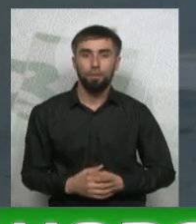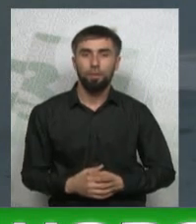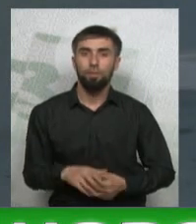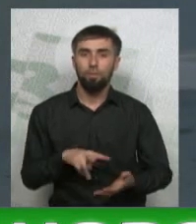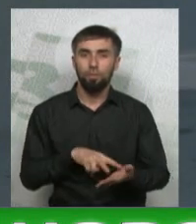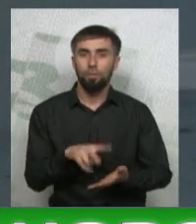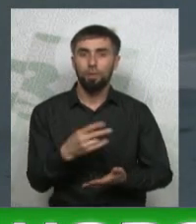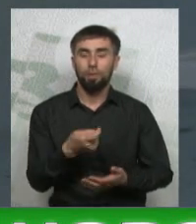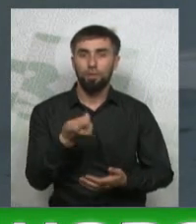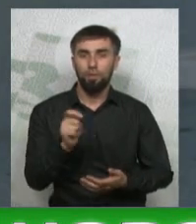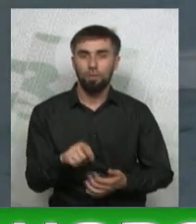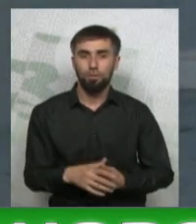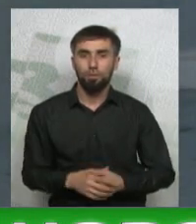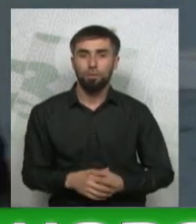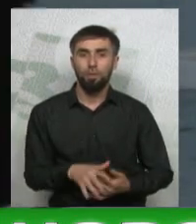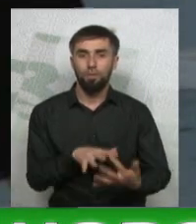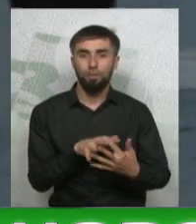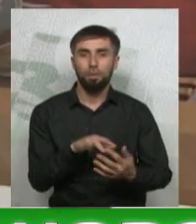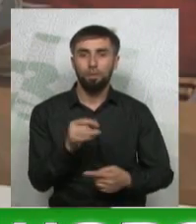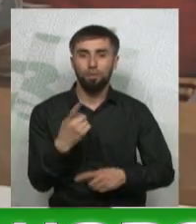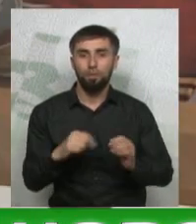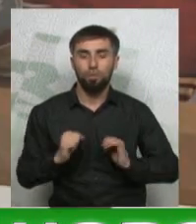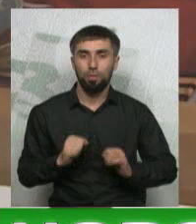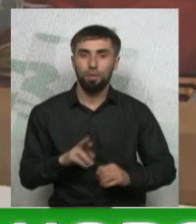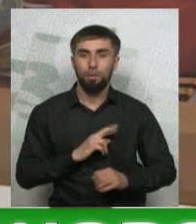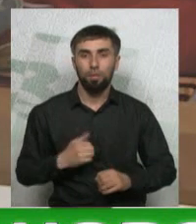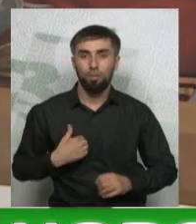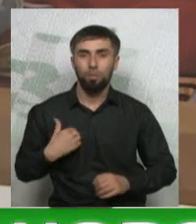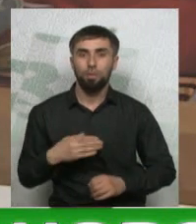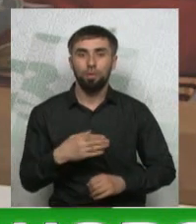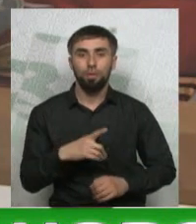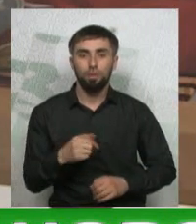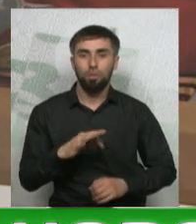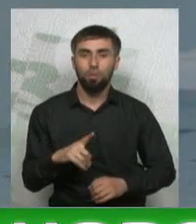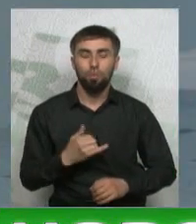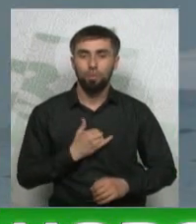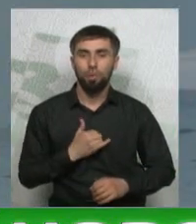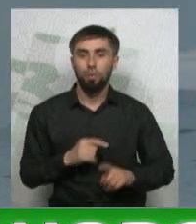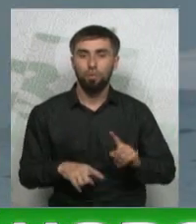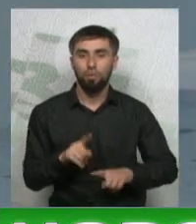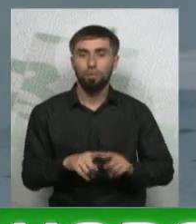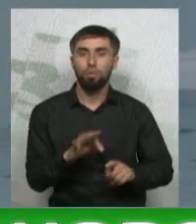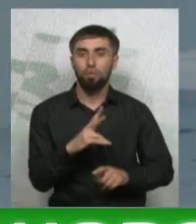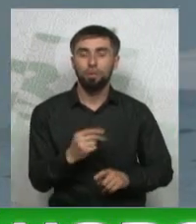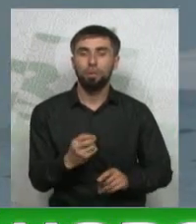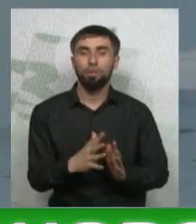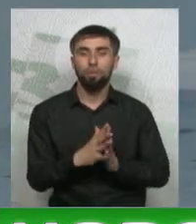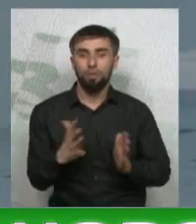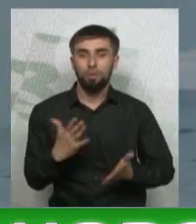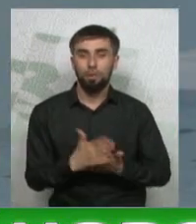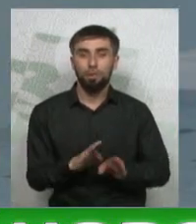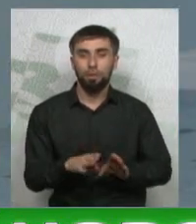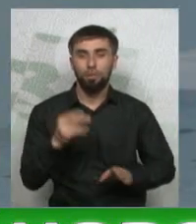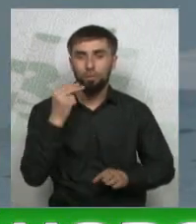пошел на фронт, воевал и вернулся героем. Я горжусь за то, что у моей родины, хоть она не настолько большая, есть